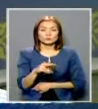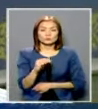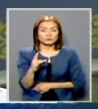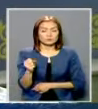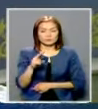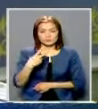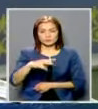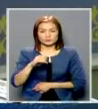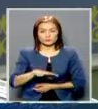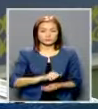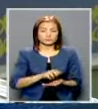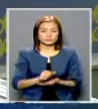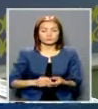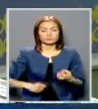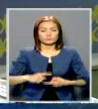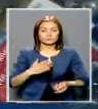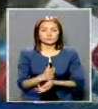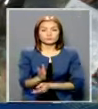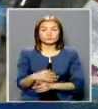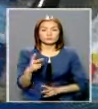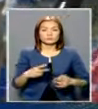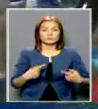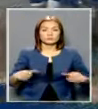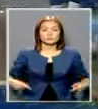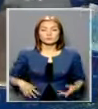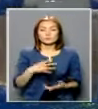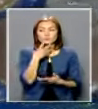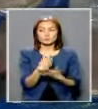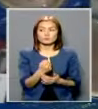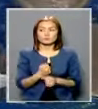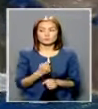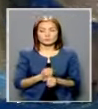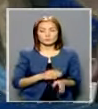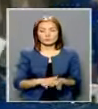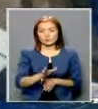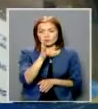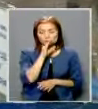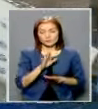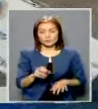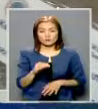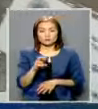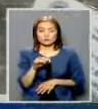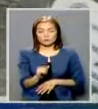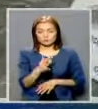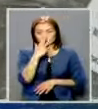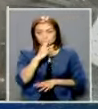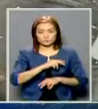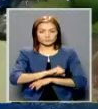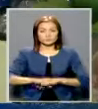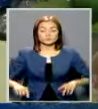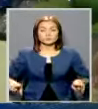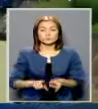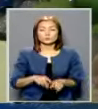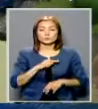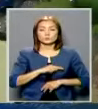уже 20 лет занимается бизнесом в рыбной промышленности. Свою продукцию она реализует не только в Атырау, но и за границей. За